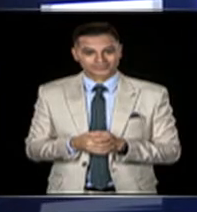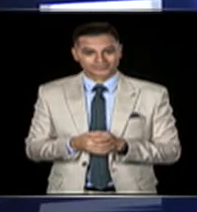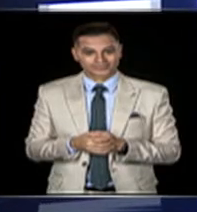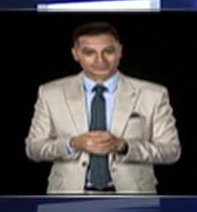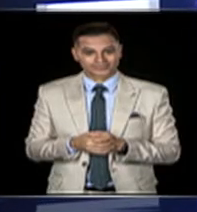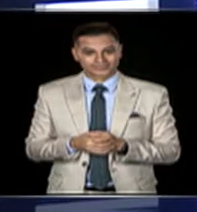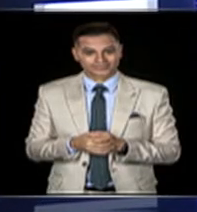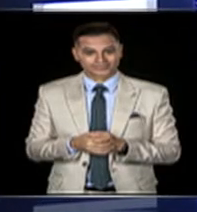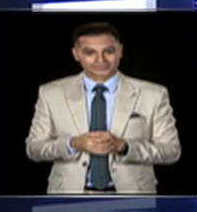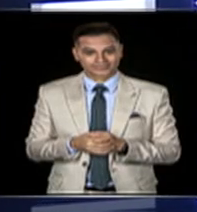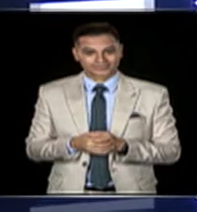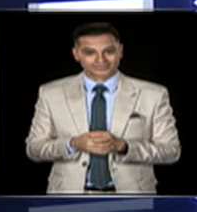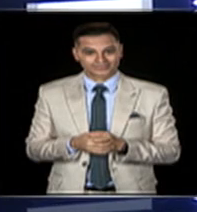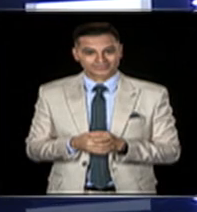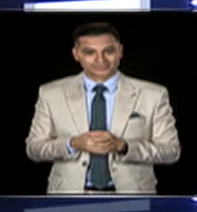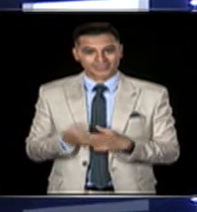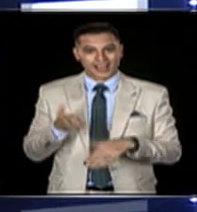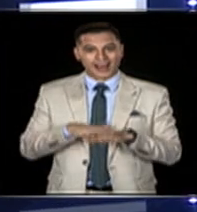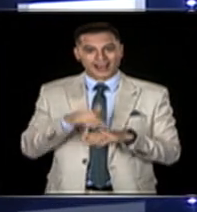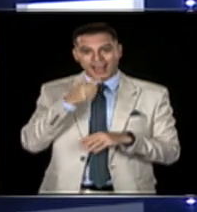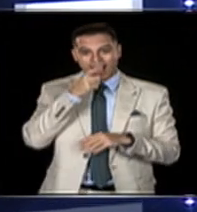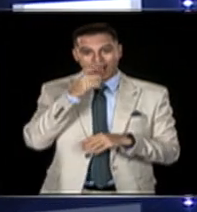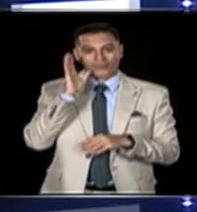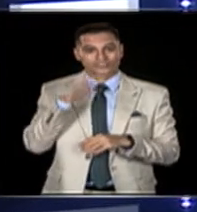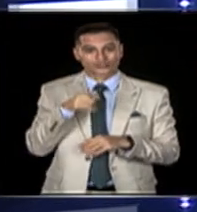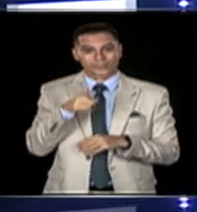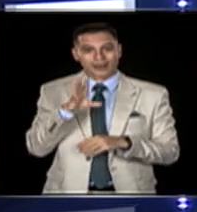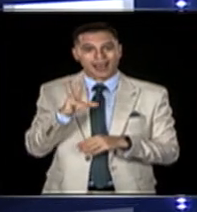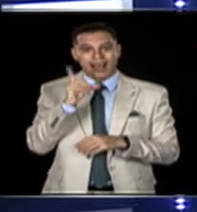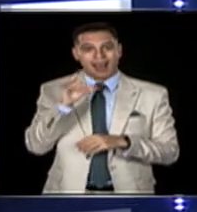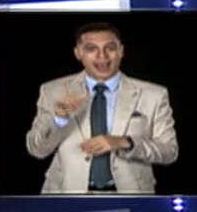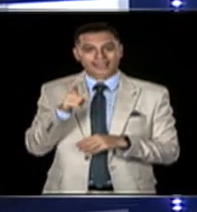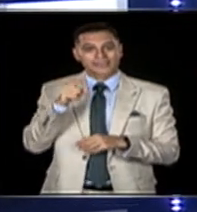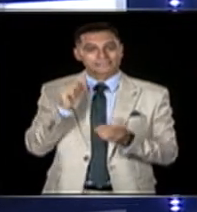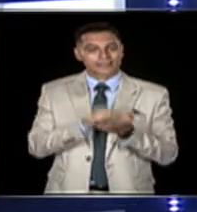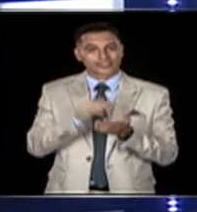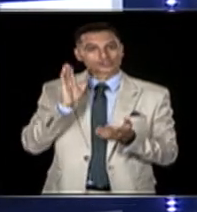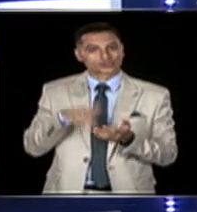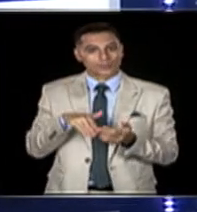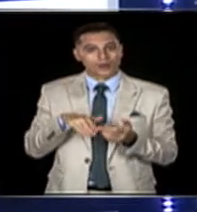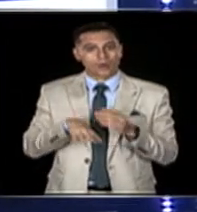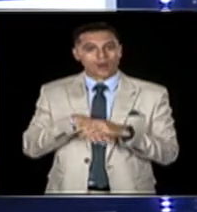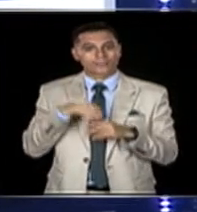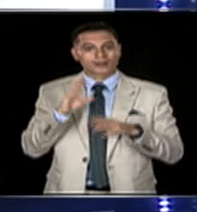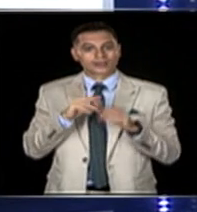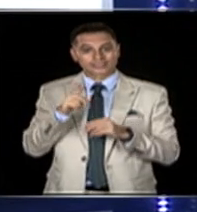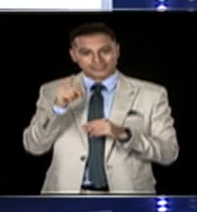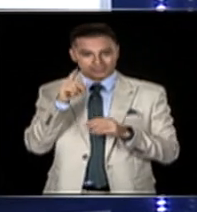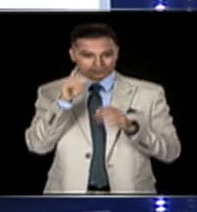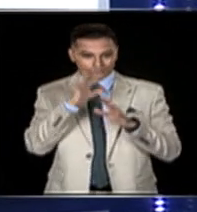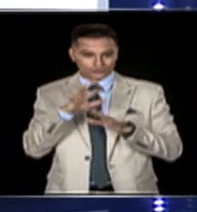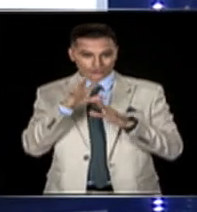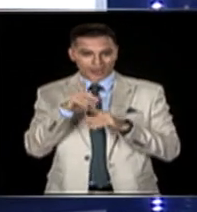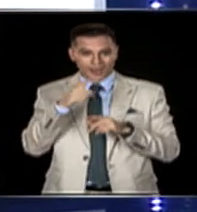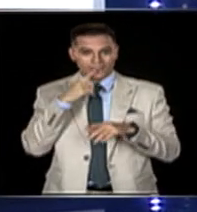اشكرك على قهوه في شبرا. طبعا هاني من شبرا، وطبعا شكلها كده بيزد